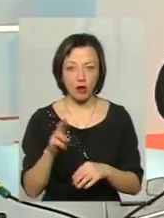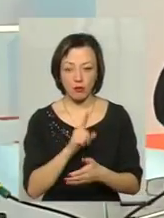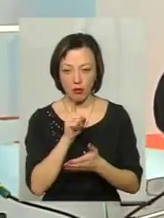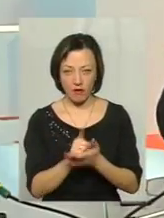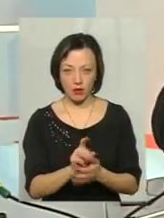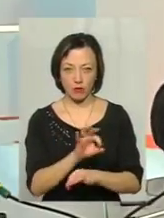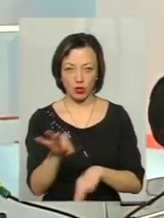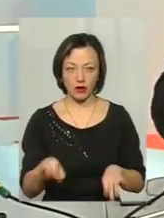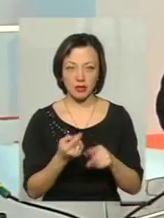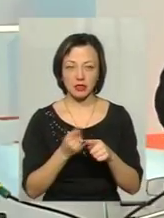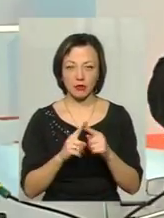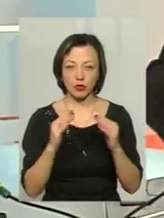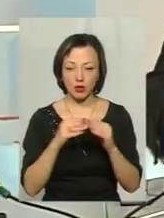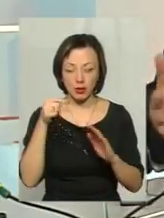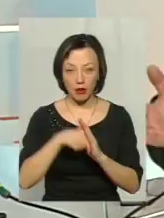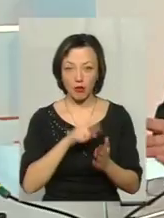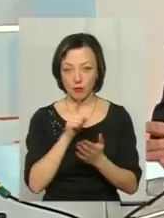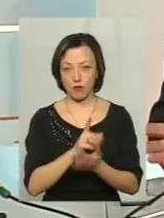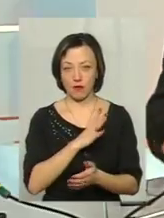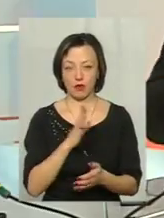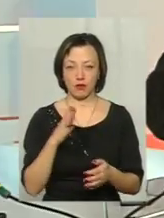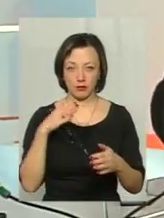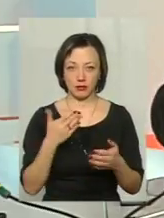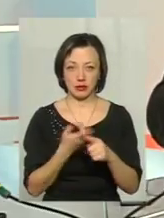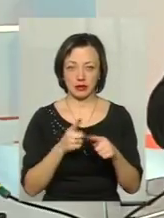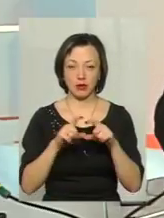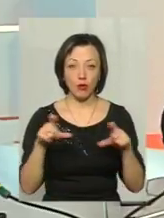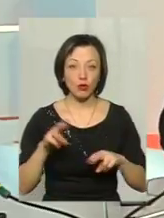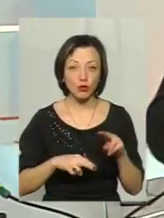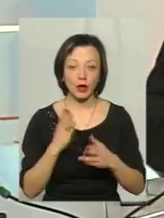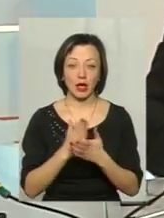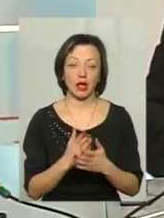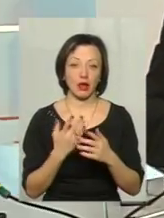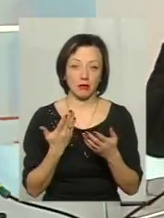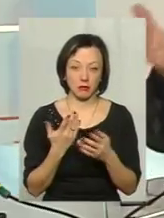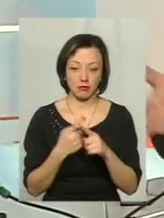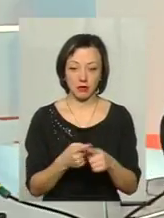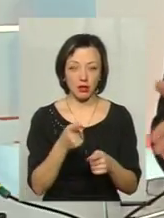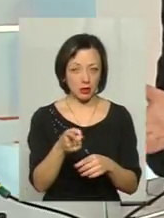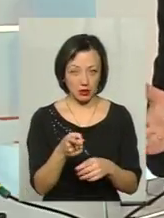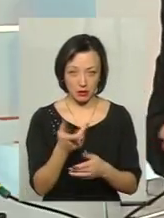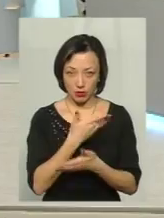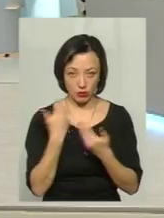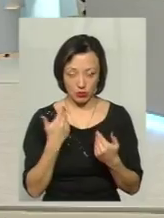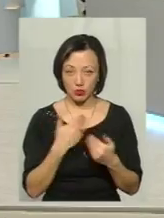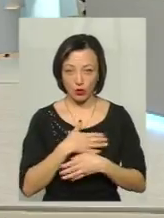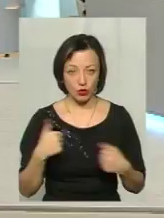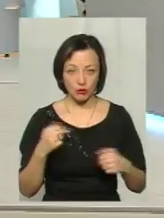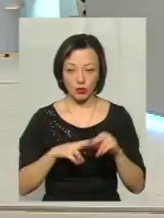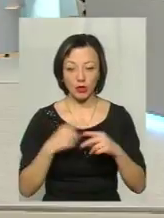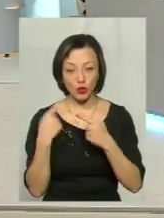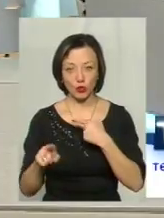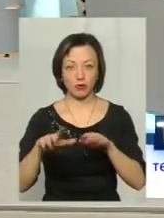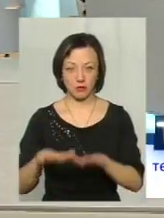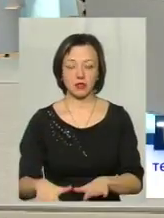повинен спроектувати цей будинок і там обов'язково повинна бути. Він будує, є супровід. Ага, ти не будуєш це саме, значить